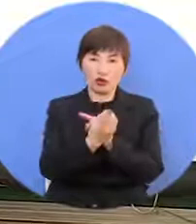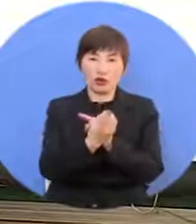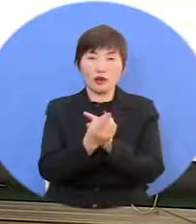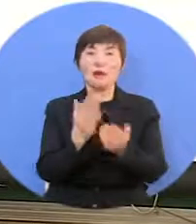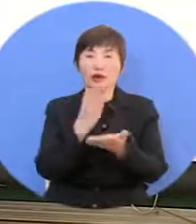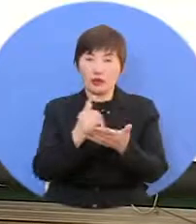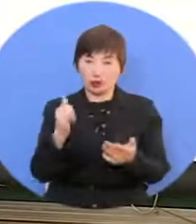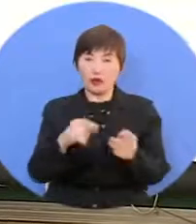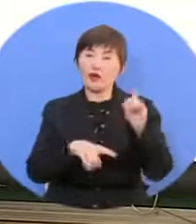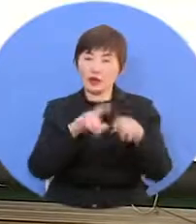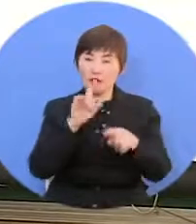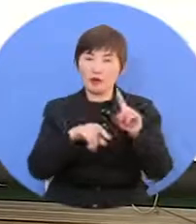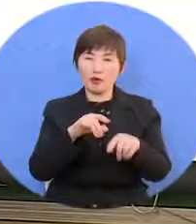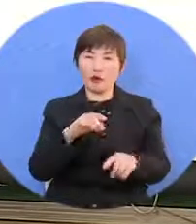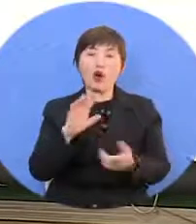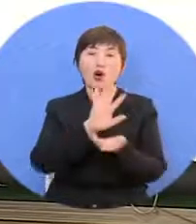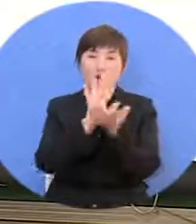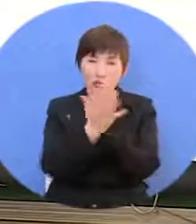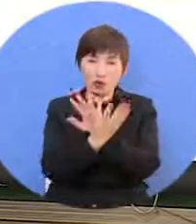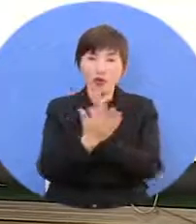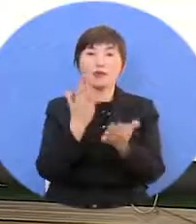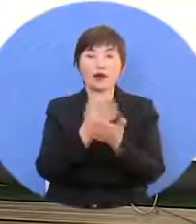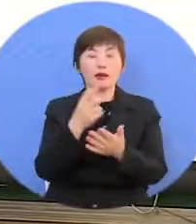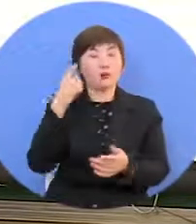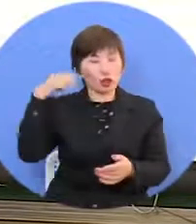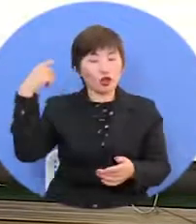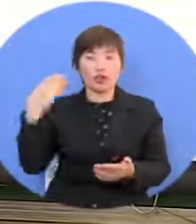уу? Ямар өөрчлөлтүүд илрэн гарч байгаа тухай бодоорой.